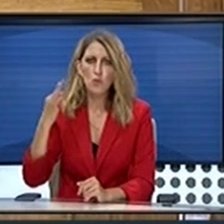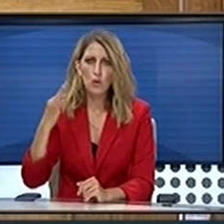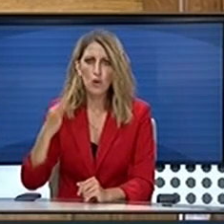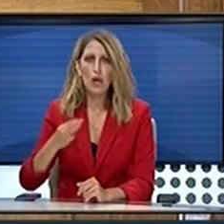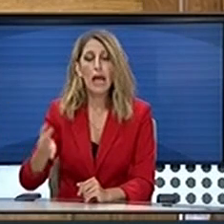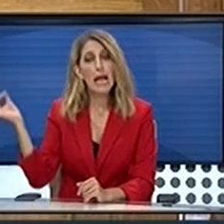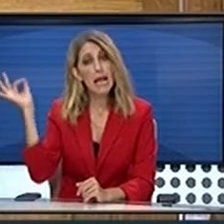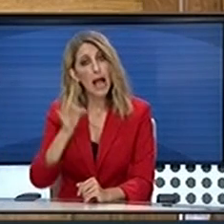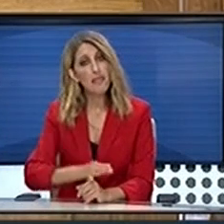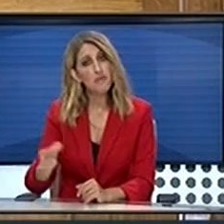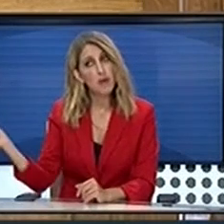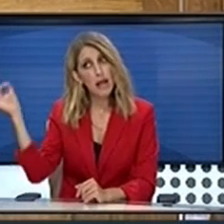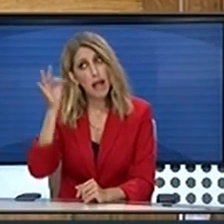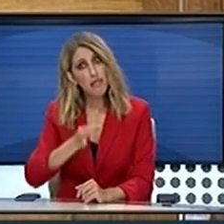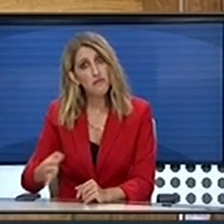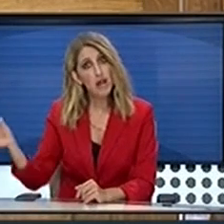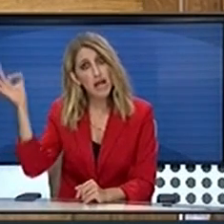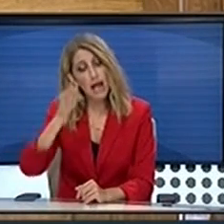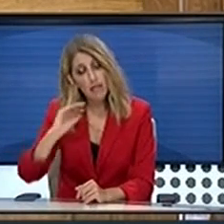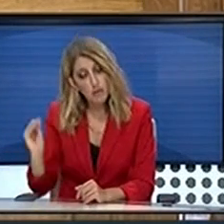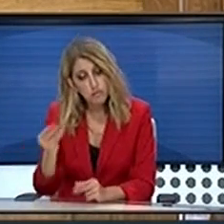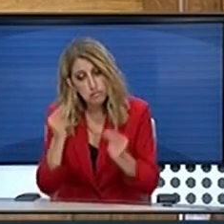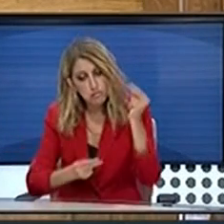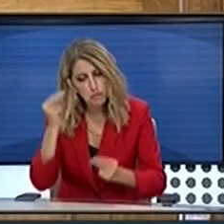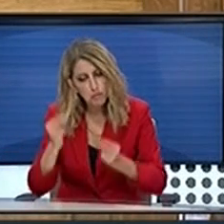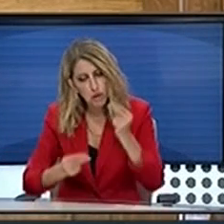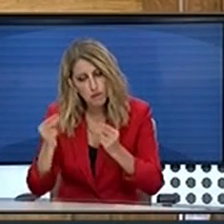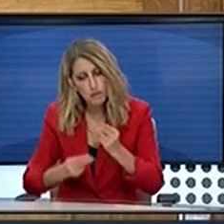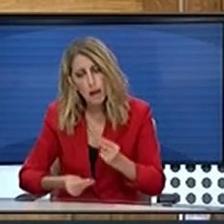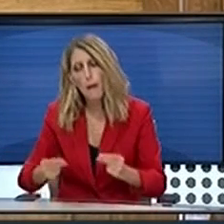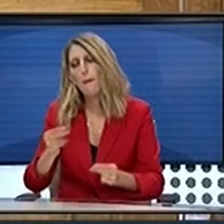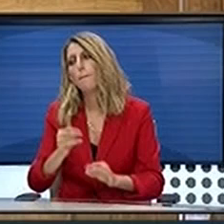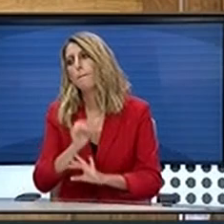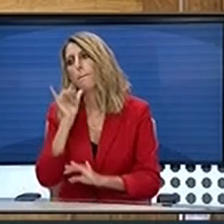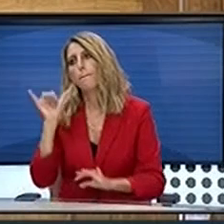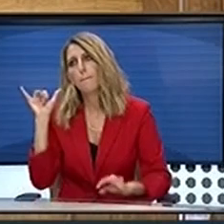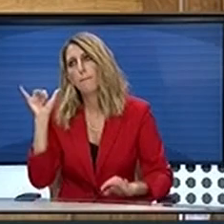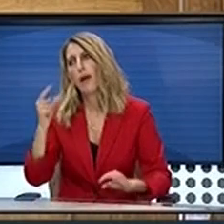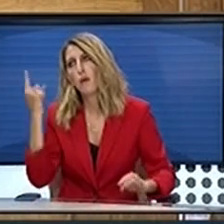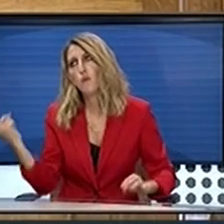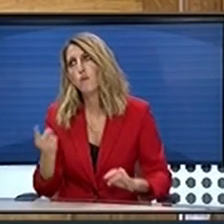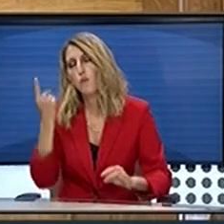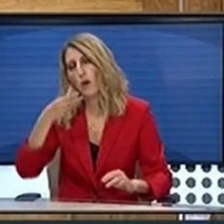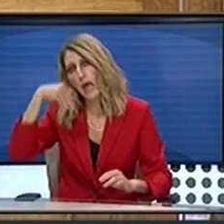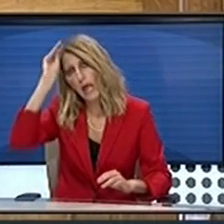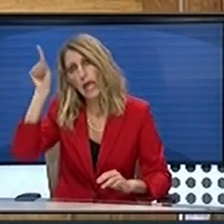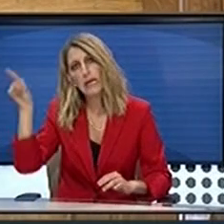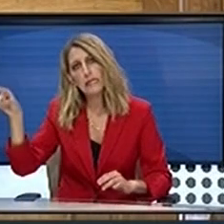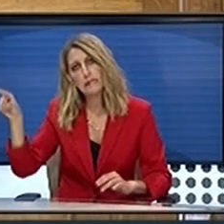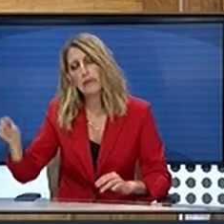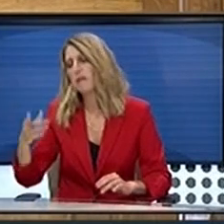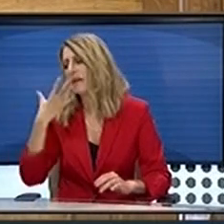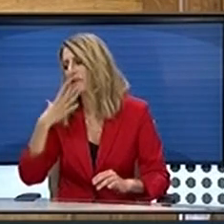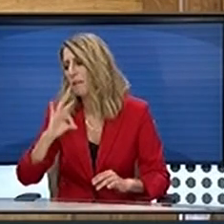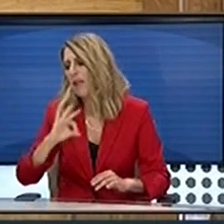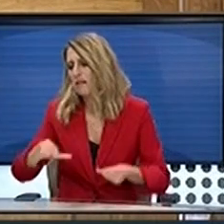απέναντι. Μέσα από μια μίζερη, ανεδαφική, στενόμυαλη, ενίοτε χερέκακη,